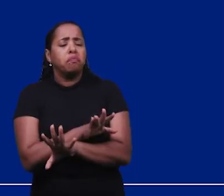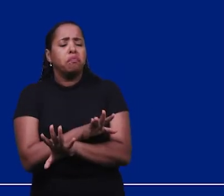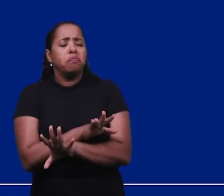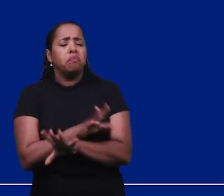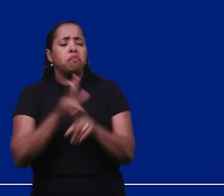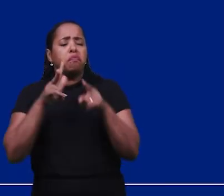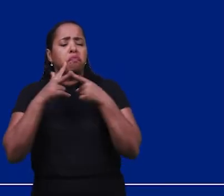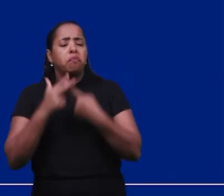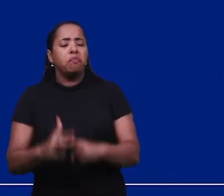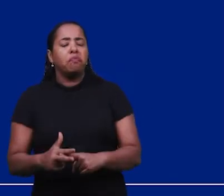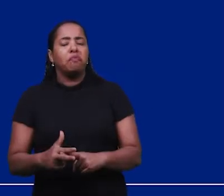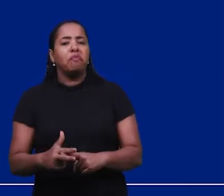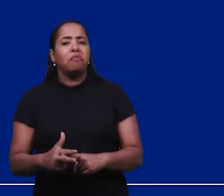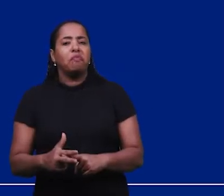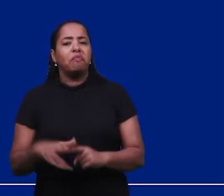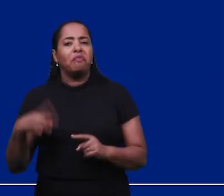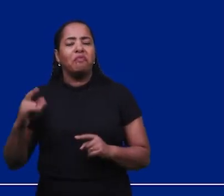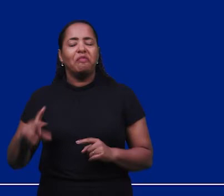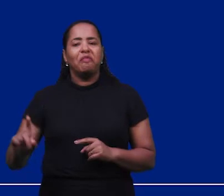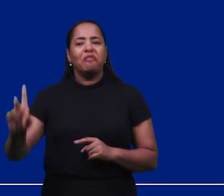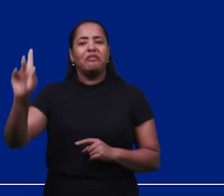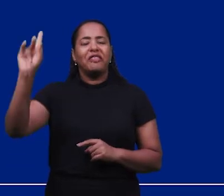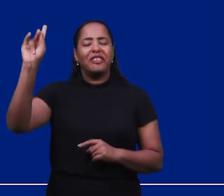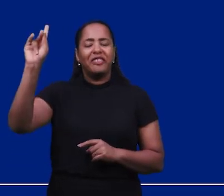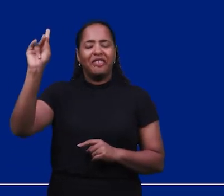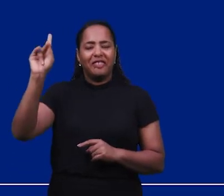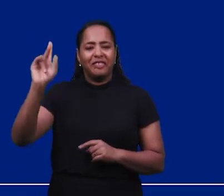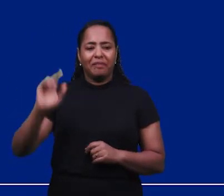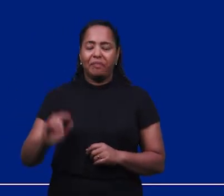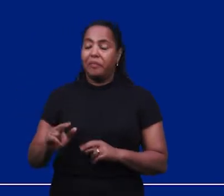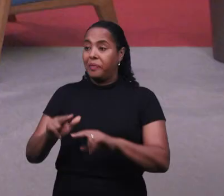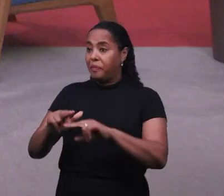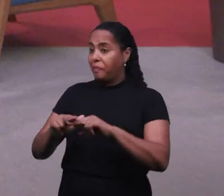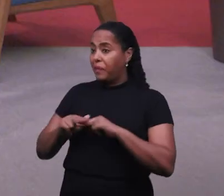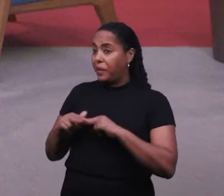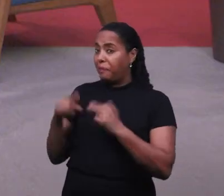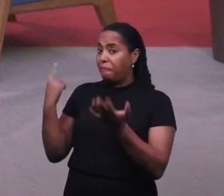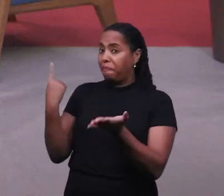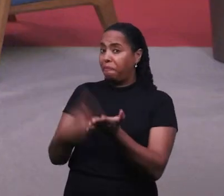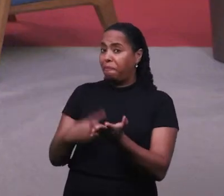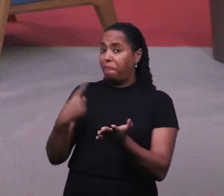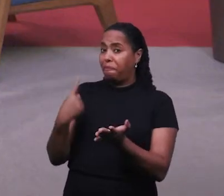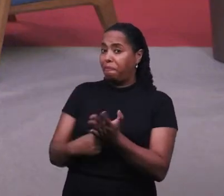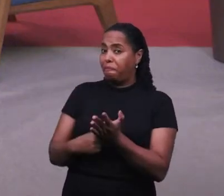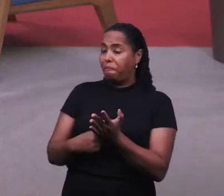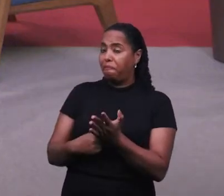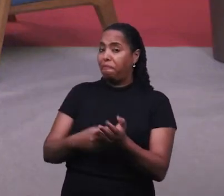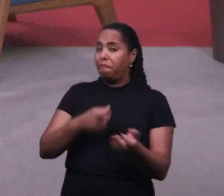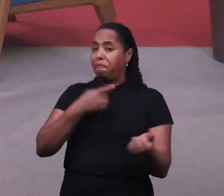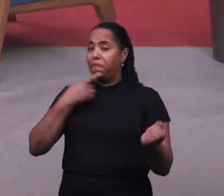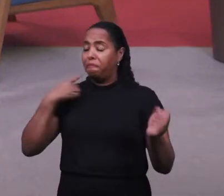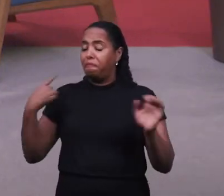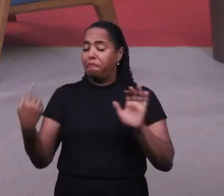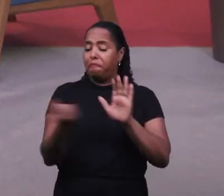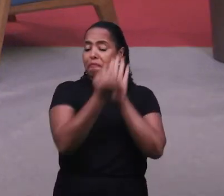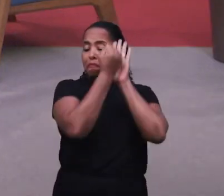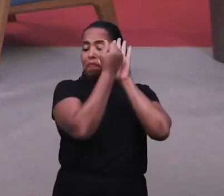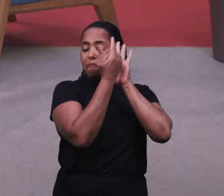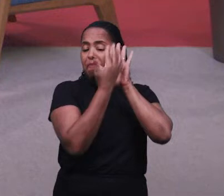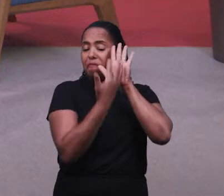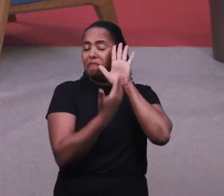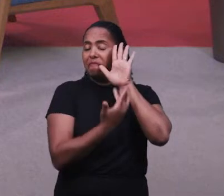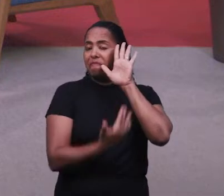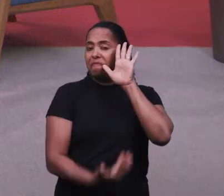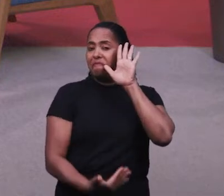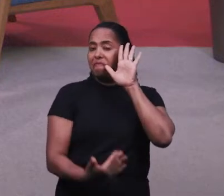et il a établi avec moi une concertation à travers du pacte, le son versé, n'est-ce